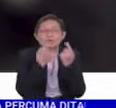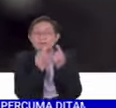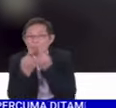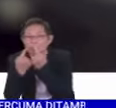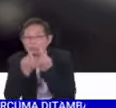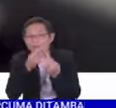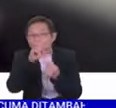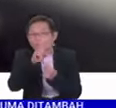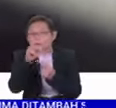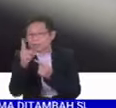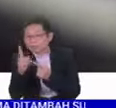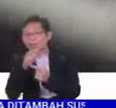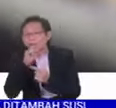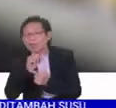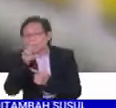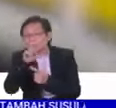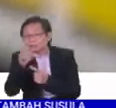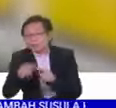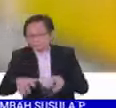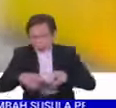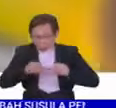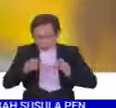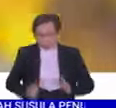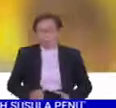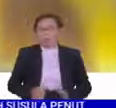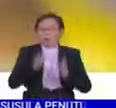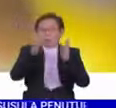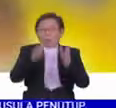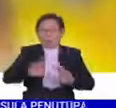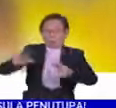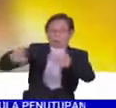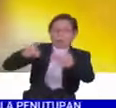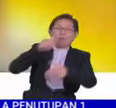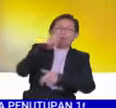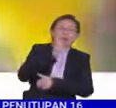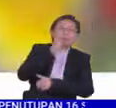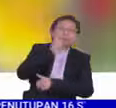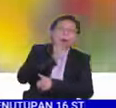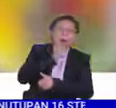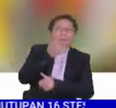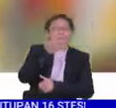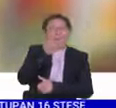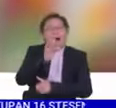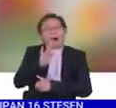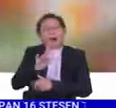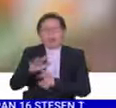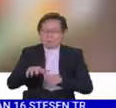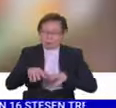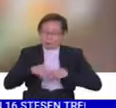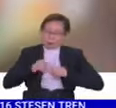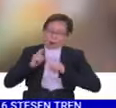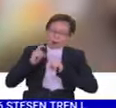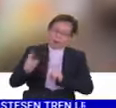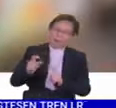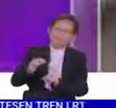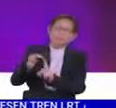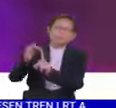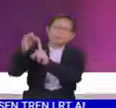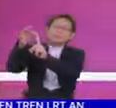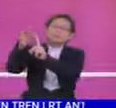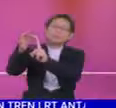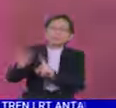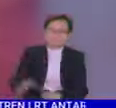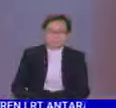ke-21 si penerimanya. Warga maya menyifatkan wanita ini sangat bertuah menerima hadiah istimewa tersebut.